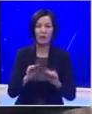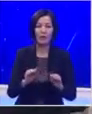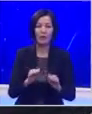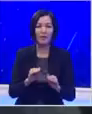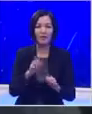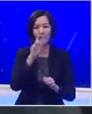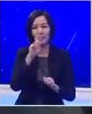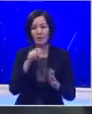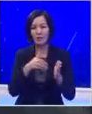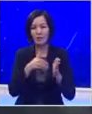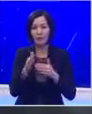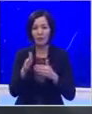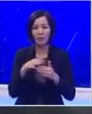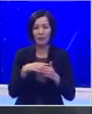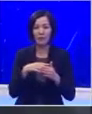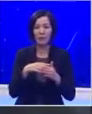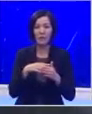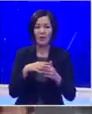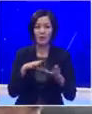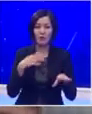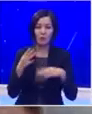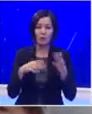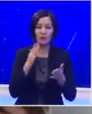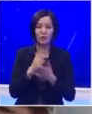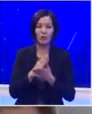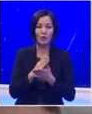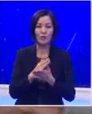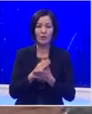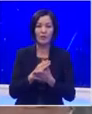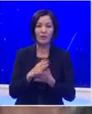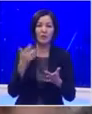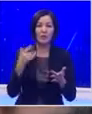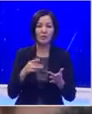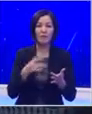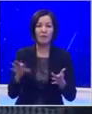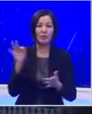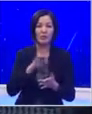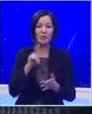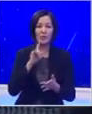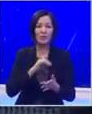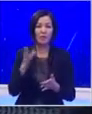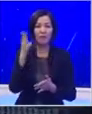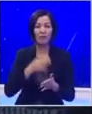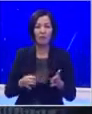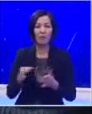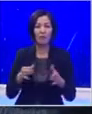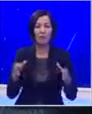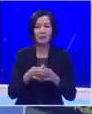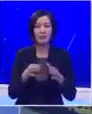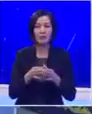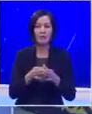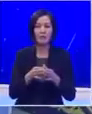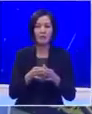кем-кетік тұстарын анықтап, оларды жоюға жұмыс жасайды. Турнирде Жамбыл, Шығыс Қазақстан және Алматы облыстарының былғары қолғап шеберлері